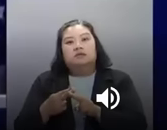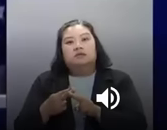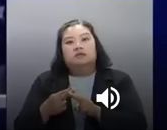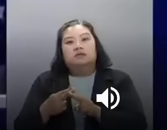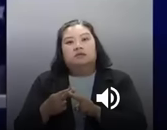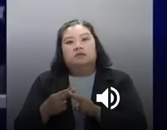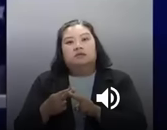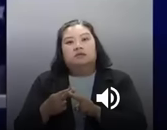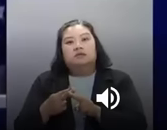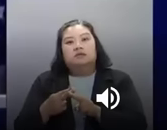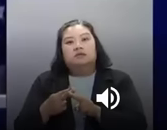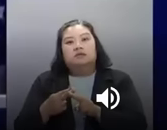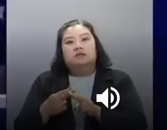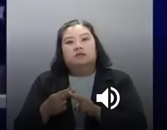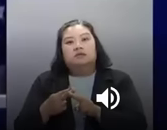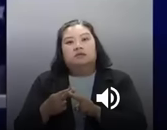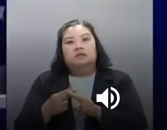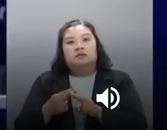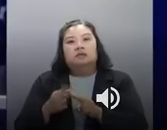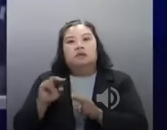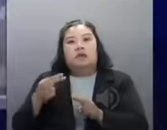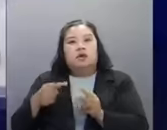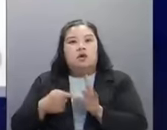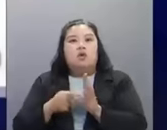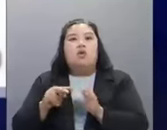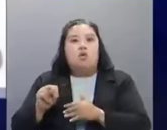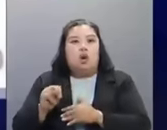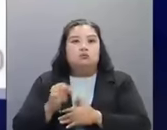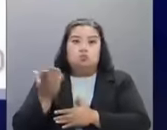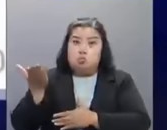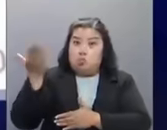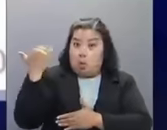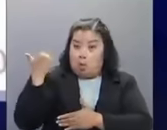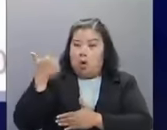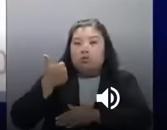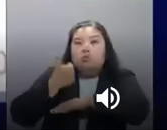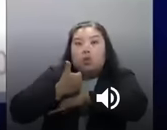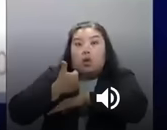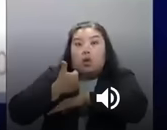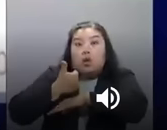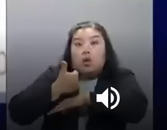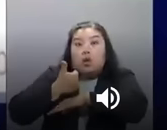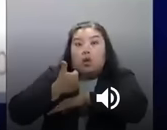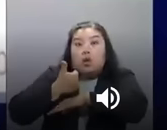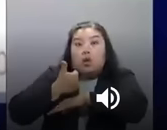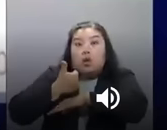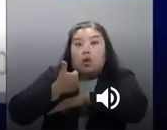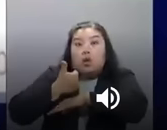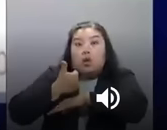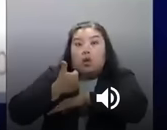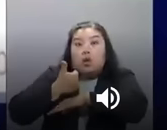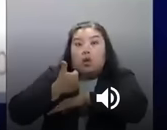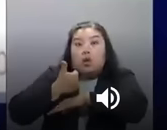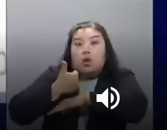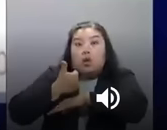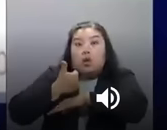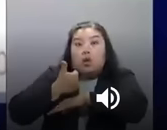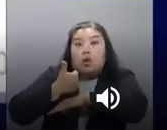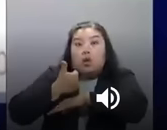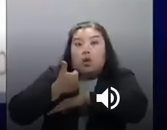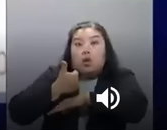นี่ยก็ว่ามีเลหวันคอกคอย เขาเป็นอดีตหัวหน้ากลุ่ม 14K ค่ะเป็นกลุ่ม ปราเวนี่เทวด